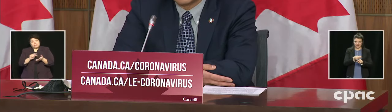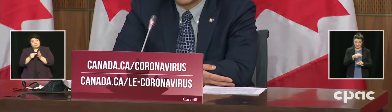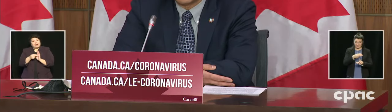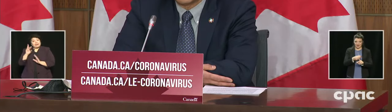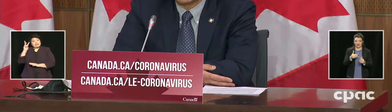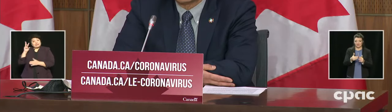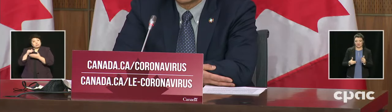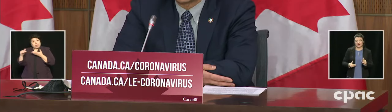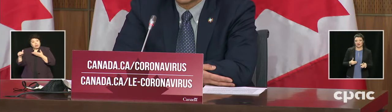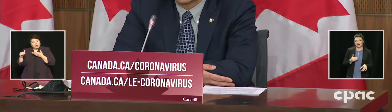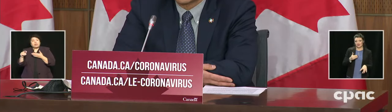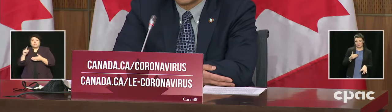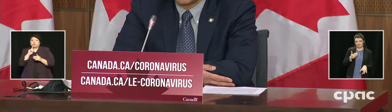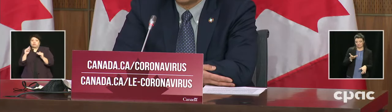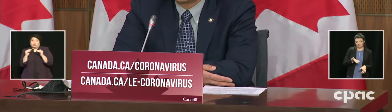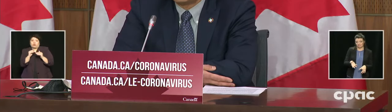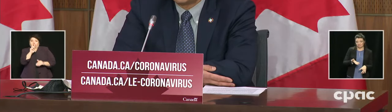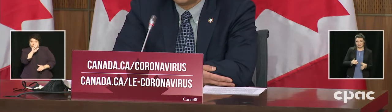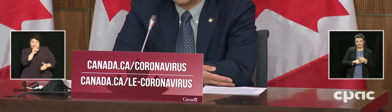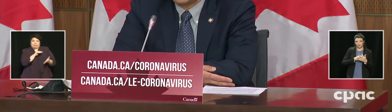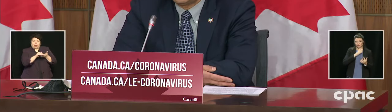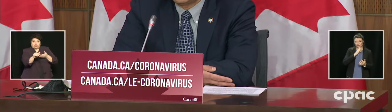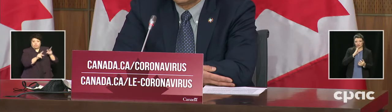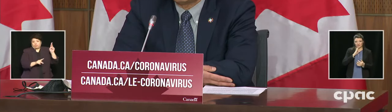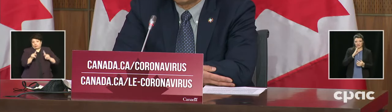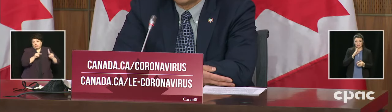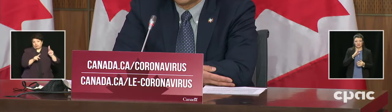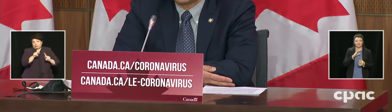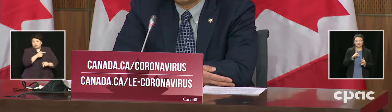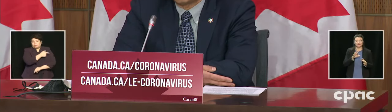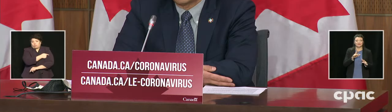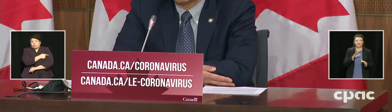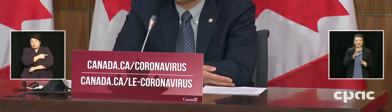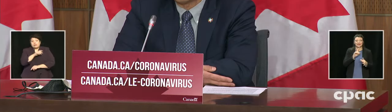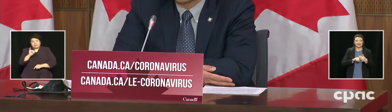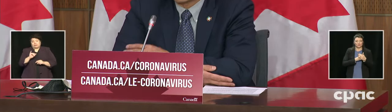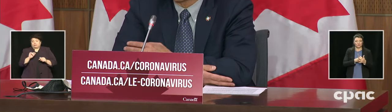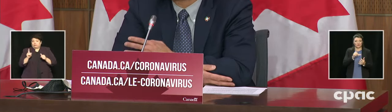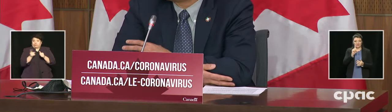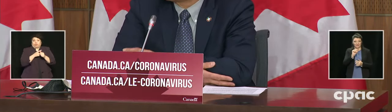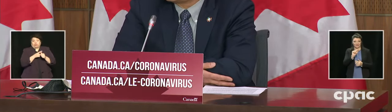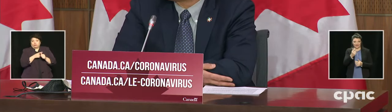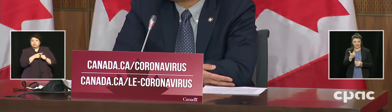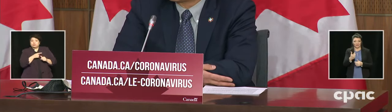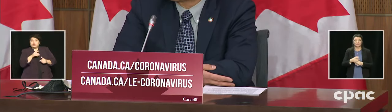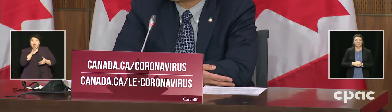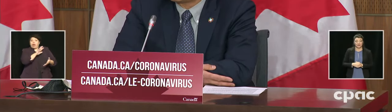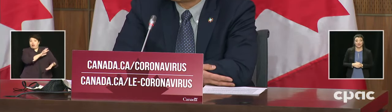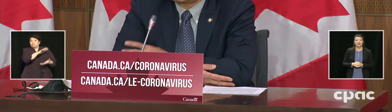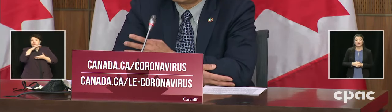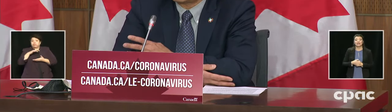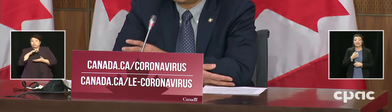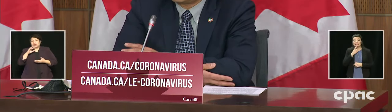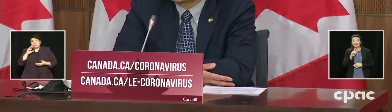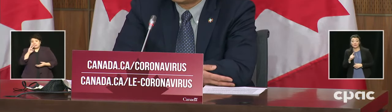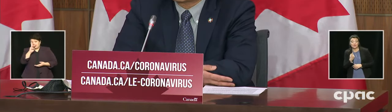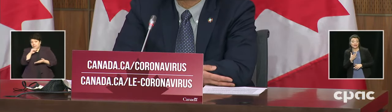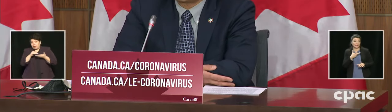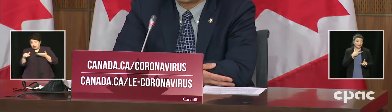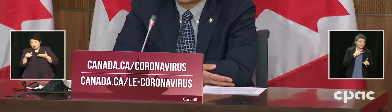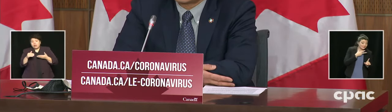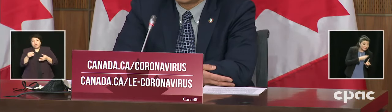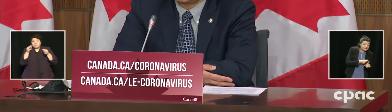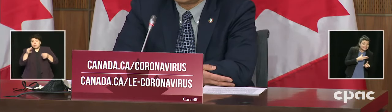vaccins. C'est sûr qu'au début, il faut prioriser les populations. On a déjà